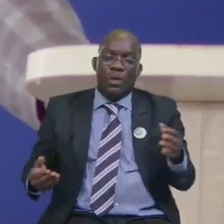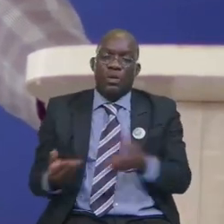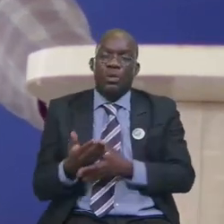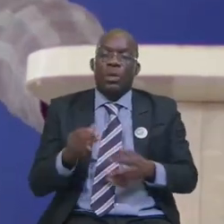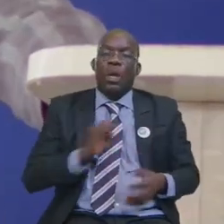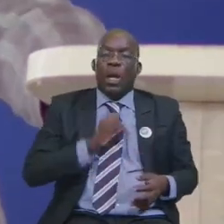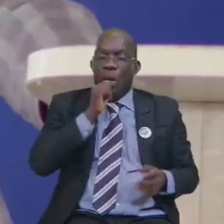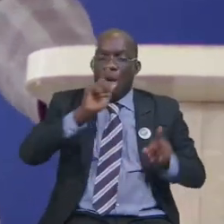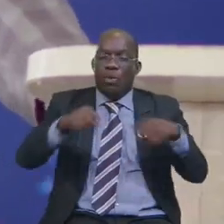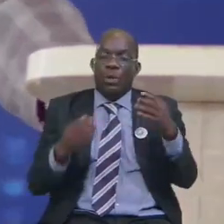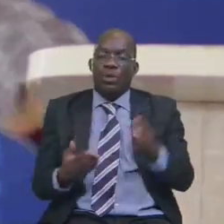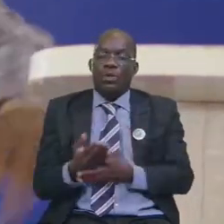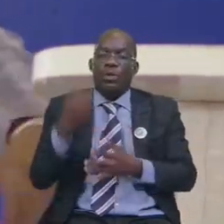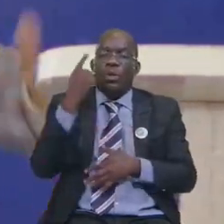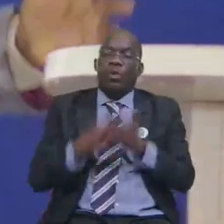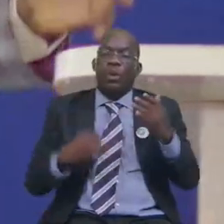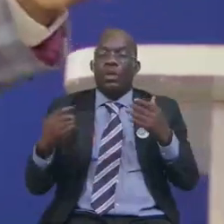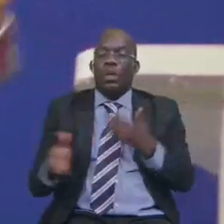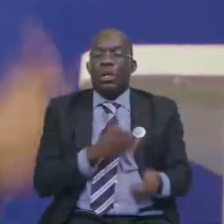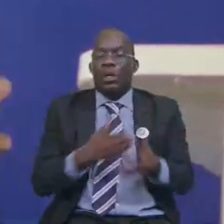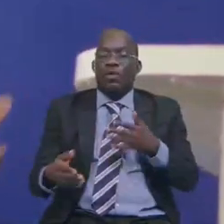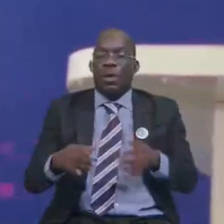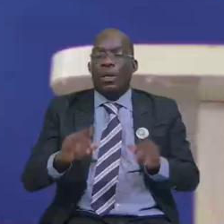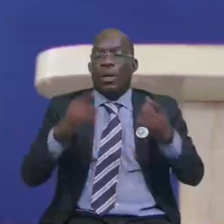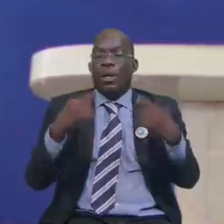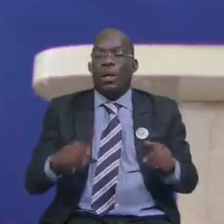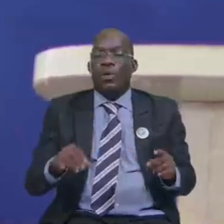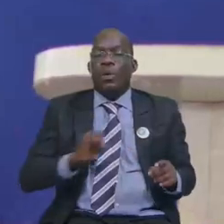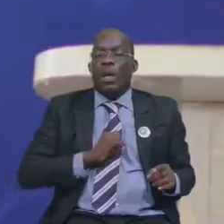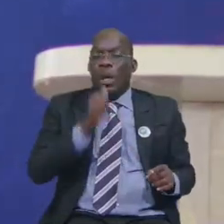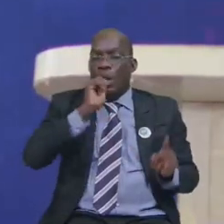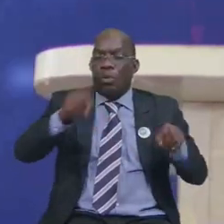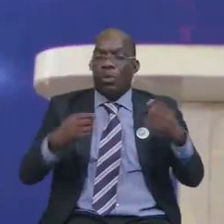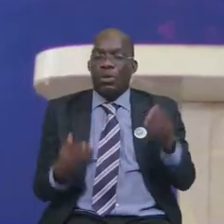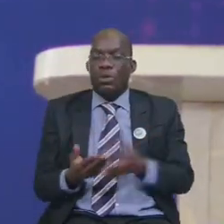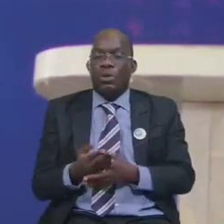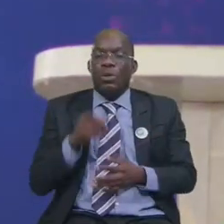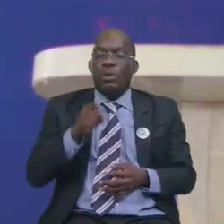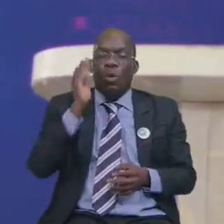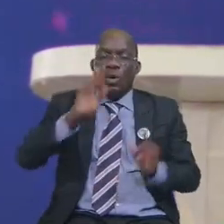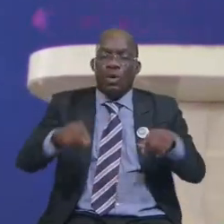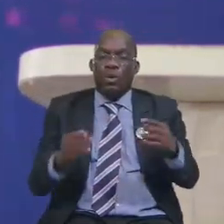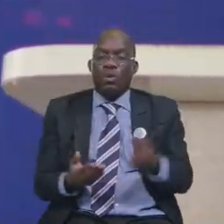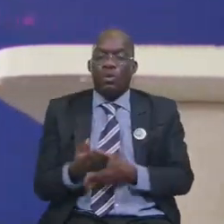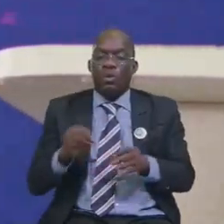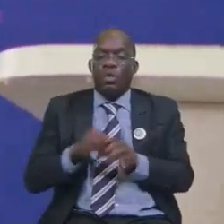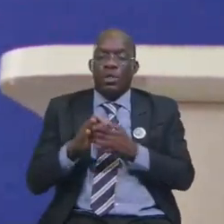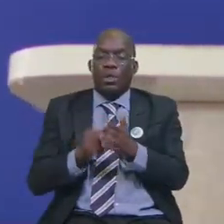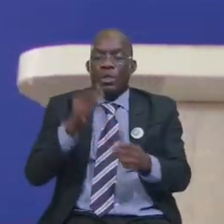quelque chose qui se passe je vais jusqu'au bout et tu iras jusqu'au bout au nom de Jésus